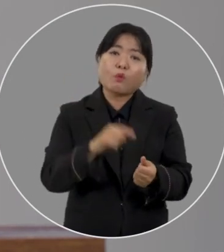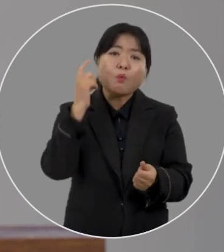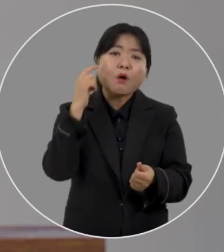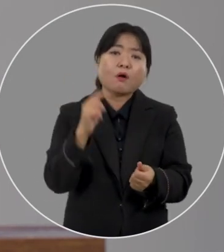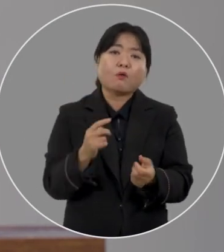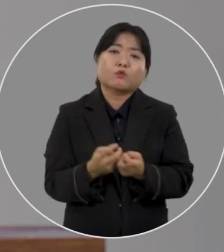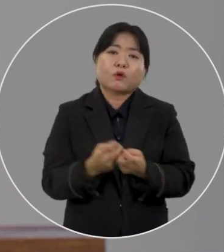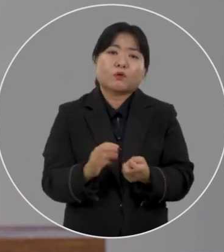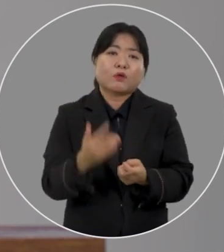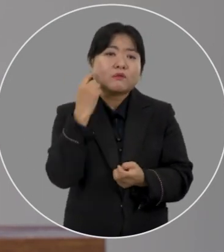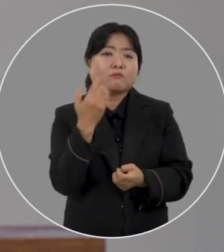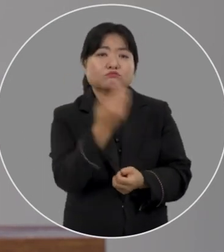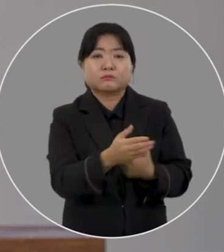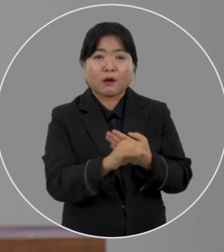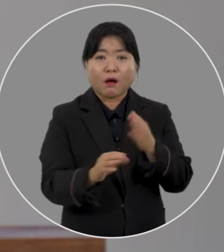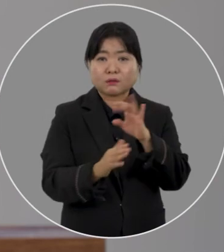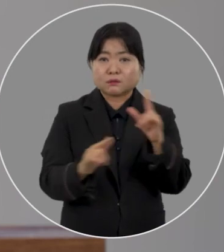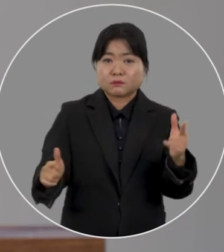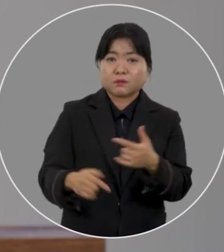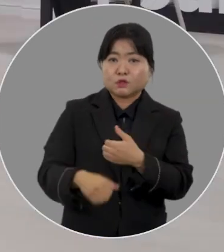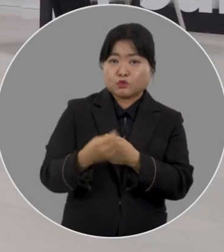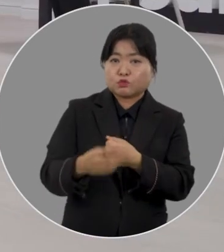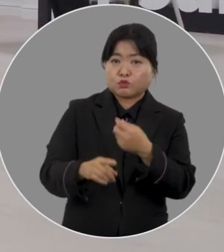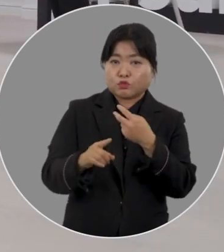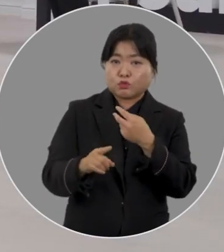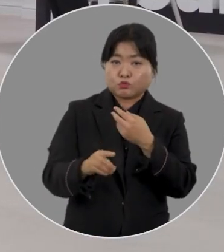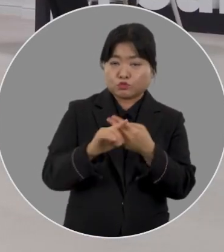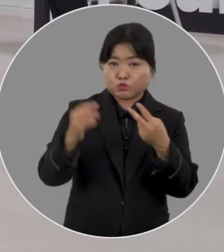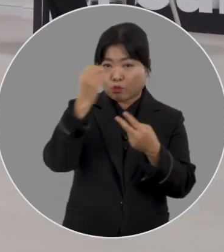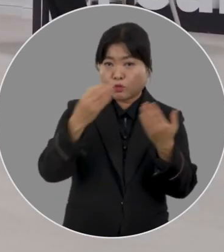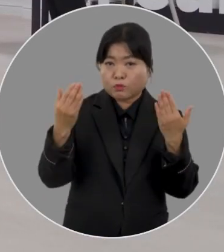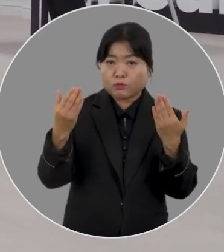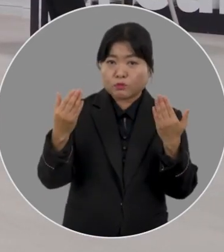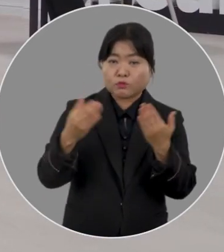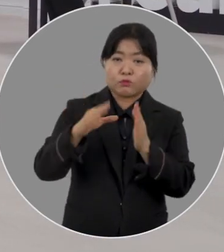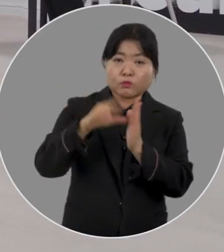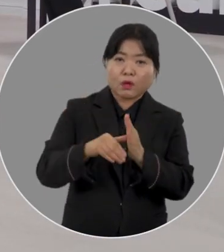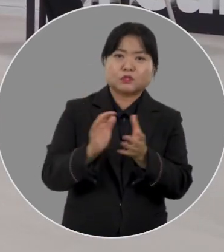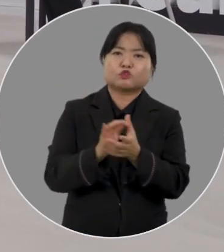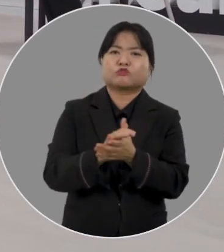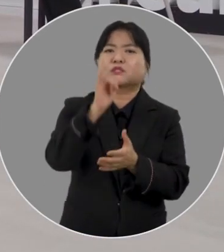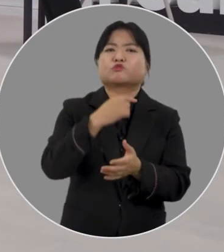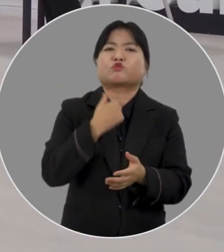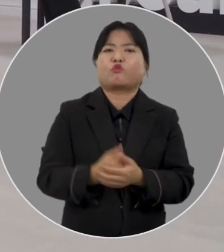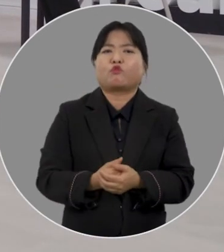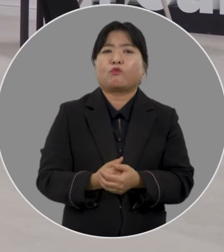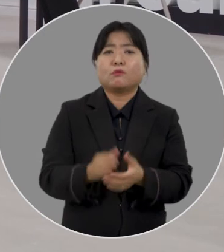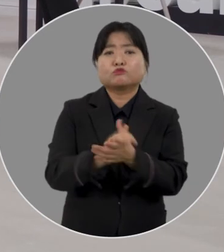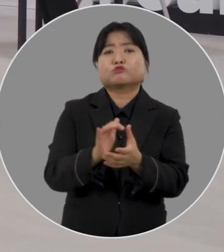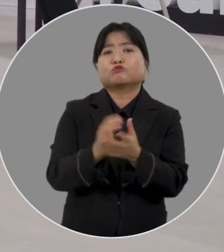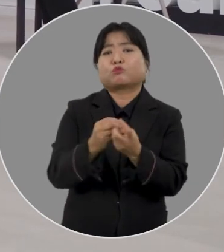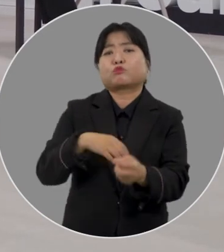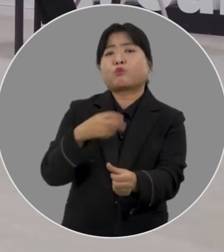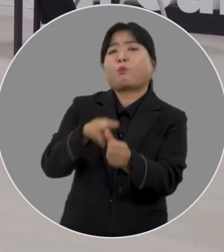됐냐? 라고 물어보면은 많은 학생들이 초중고 때 친구가 있었던 거예요. 근데 친구를 어떻게 혐오하냐 이렇게